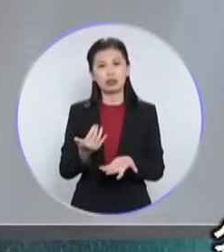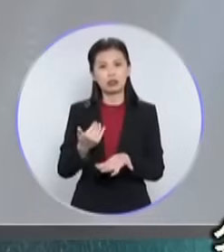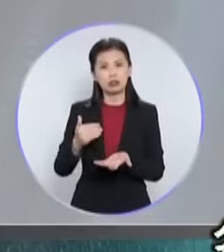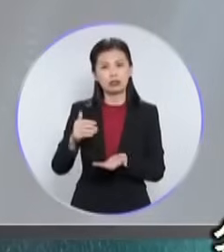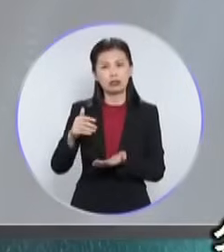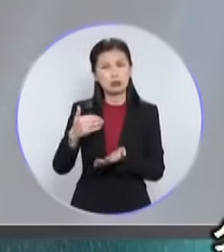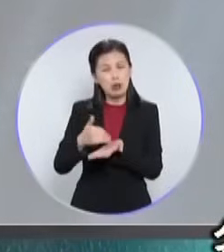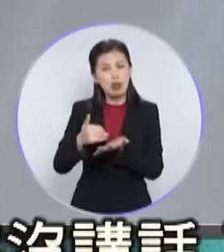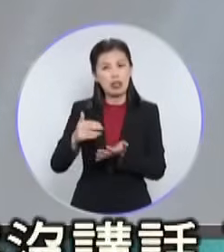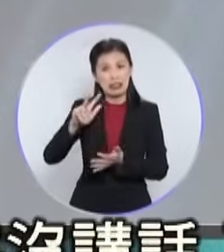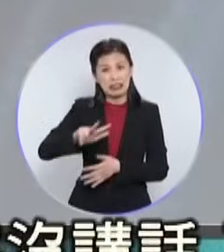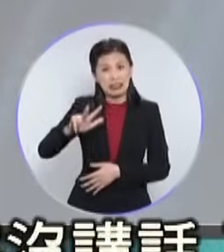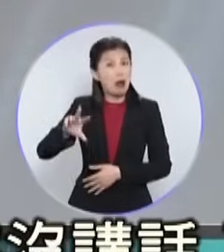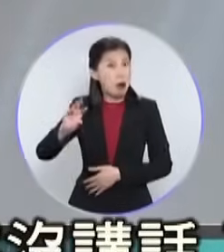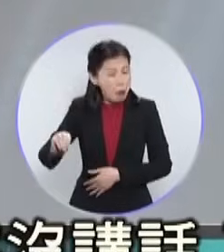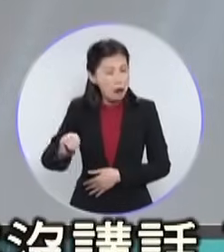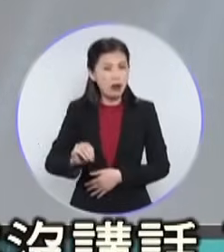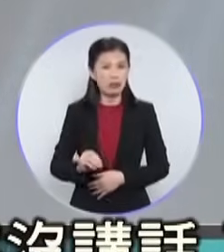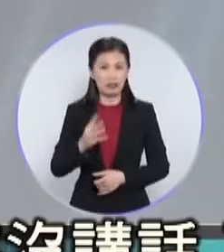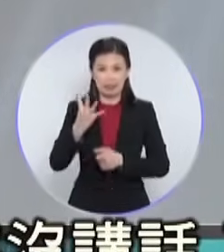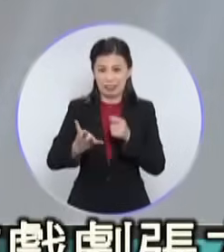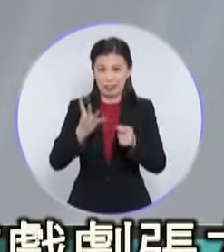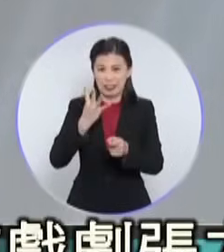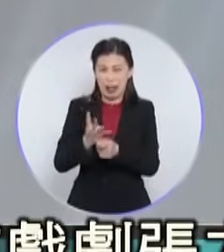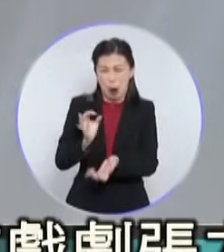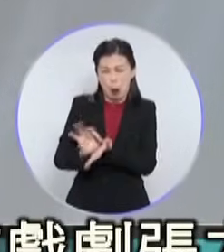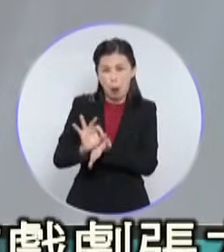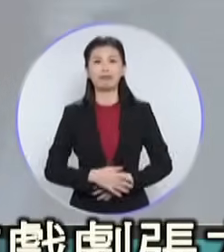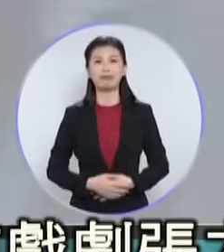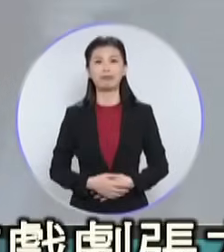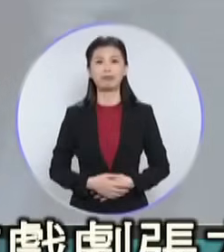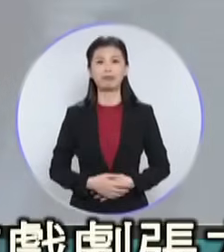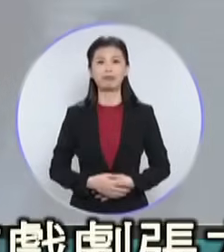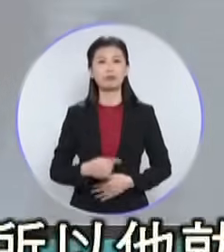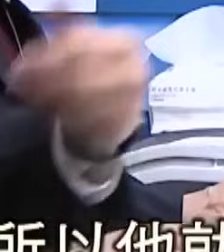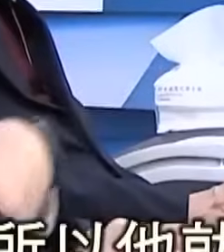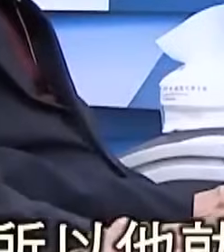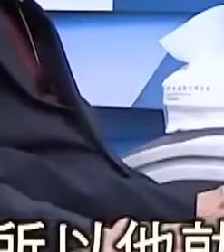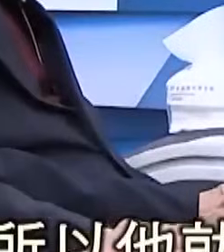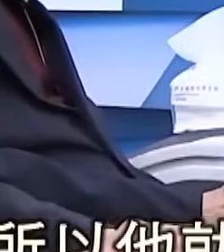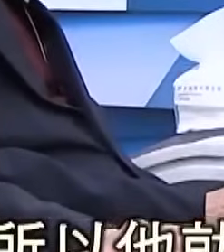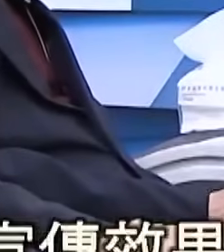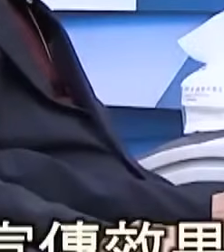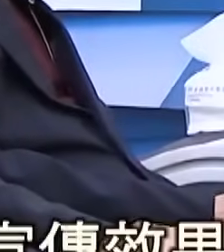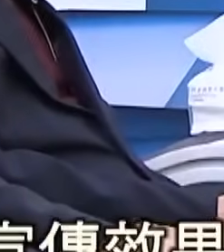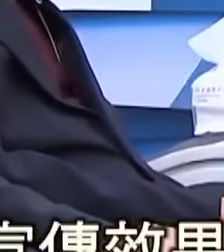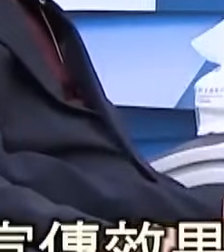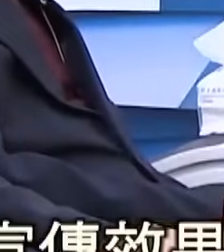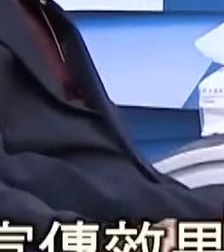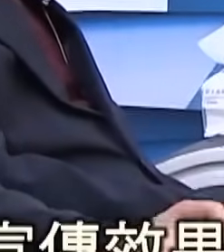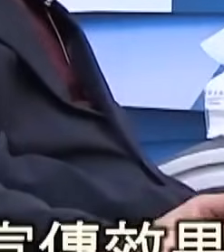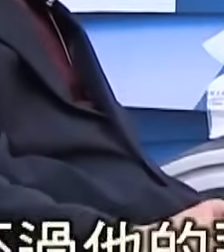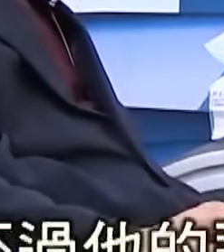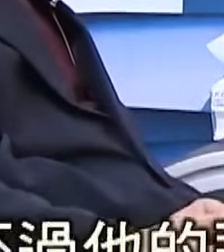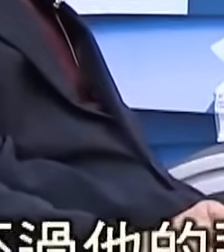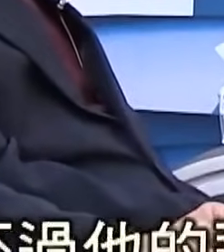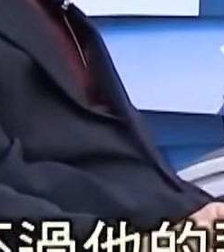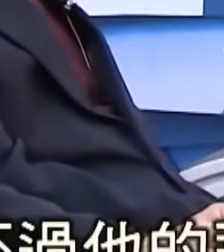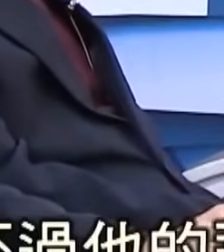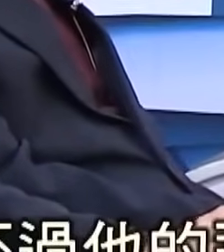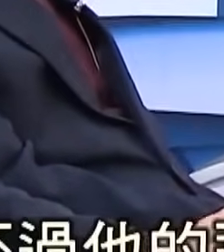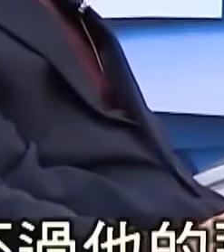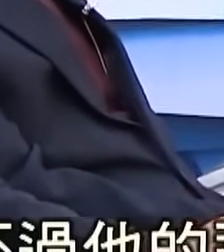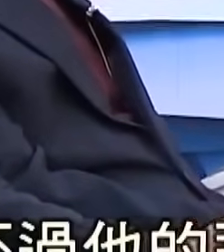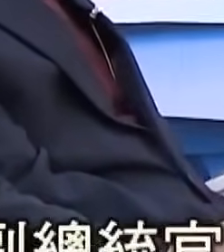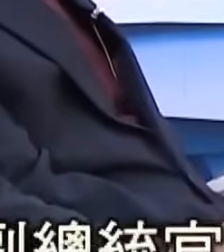讲话， 签名 虽然没讲话，可是反而是最有戏剧张力的地方，对不对？所以他就达到这个点，他宣传效果好。 他很懂媒体啊。 不过他的